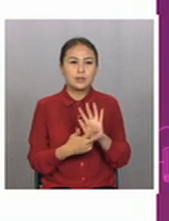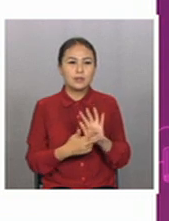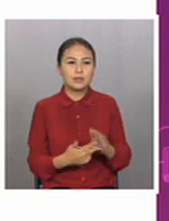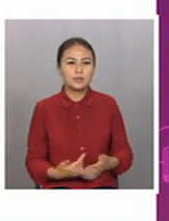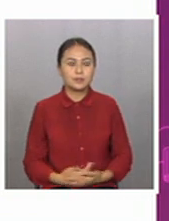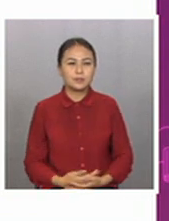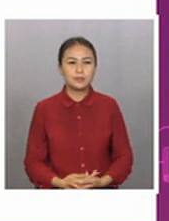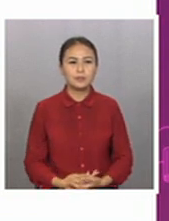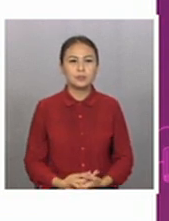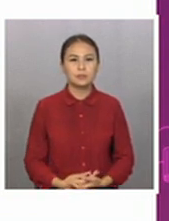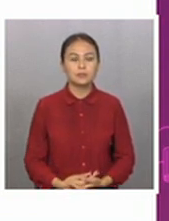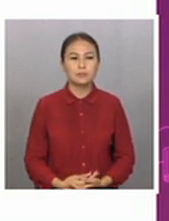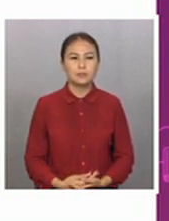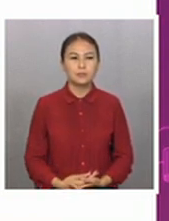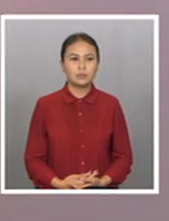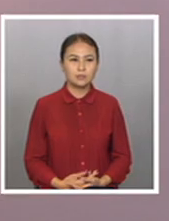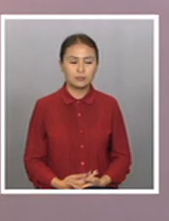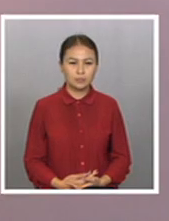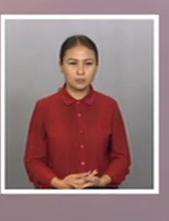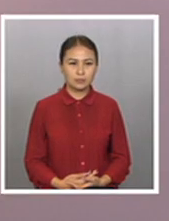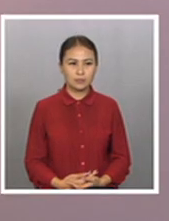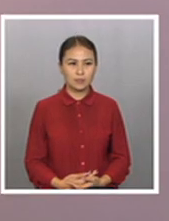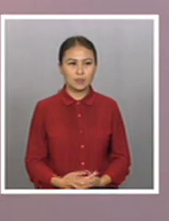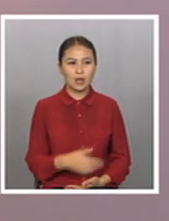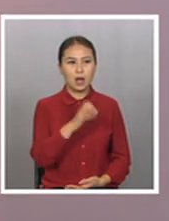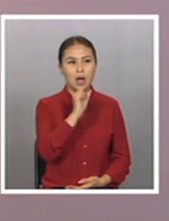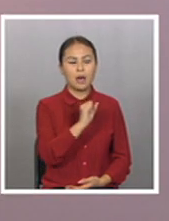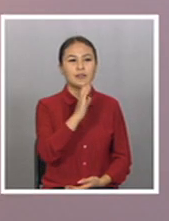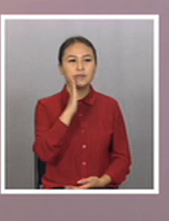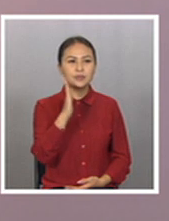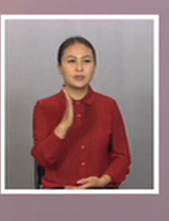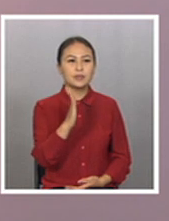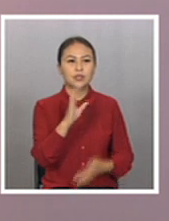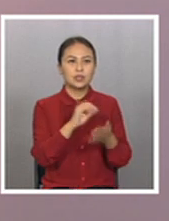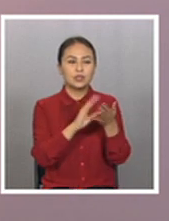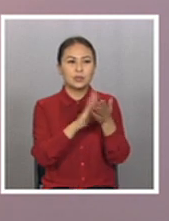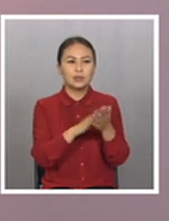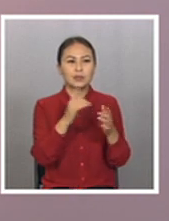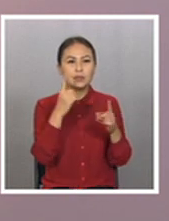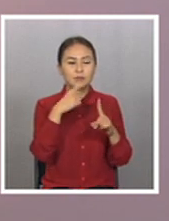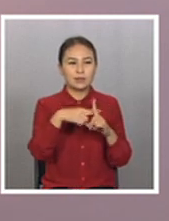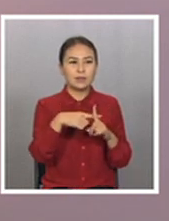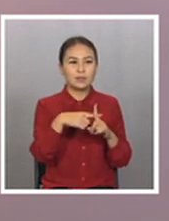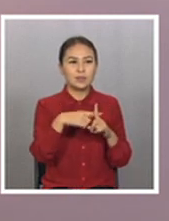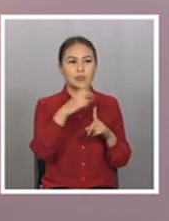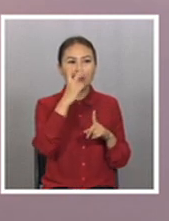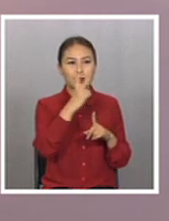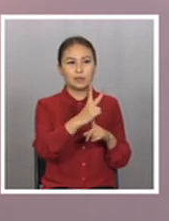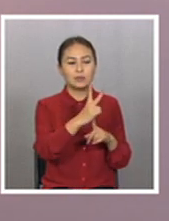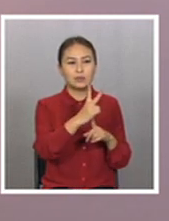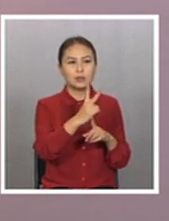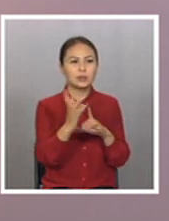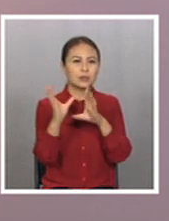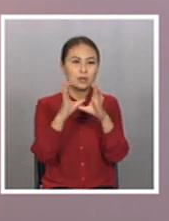және 8 цифрлары. А мен В жиынын қиылыстырамыз. 2